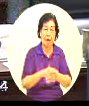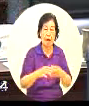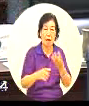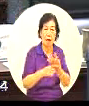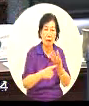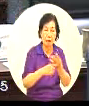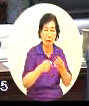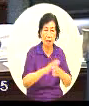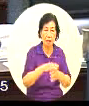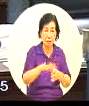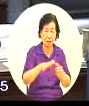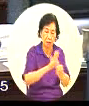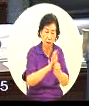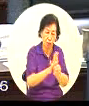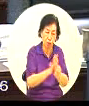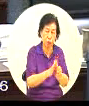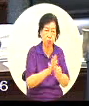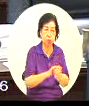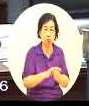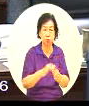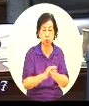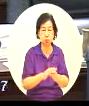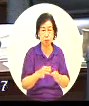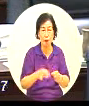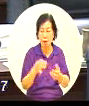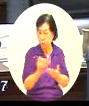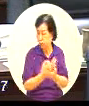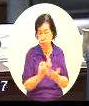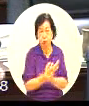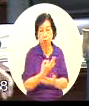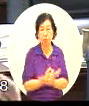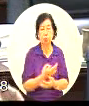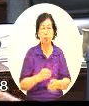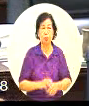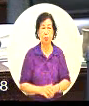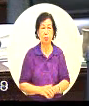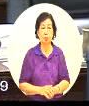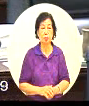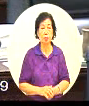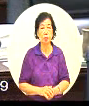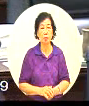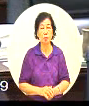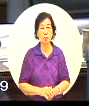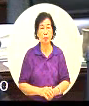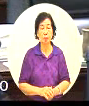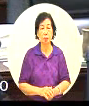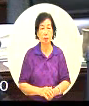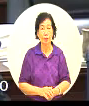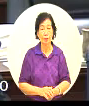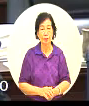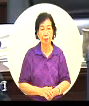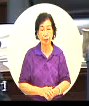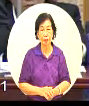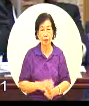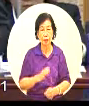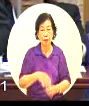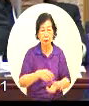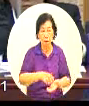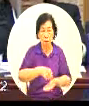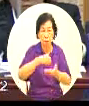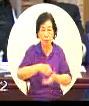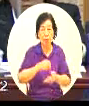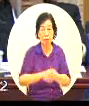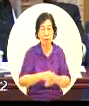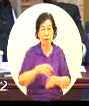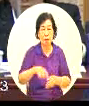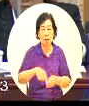服务即几间尔，可能较不够。 好，那个。沈议员提的意见，我们会朝这个方